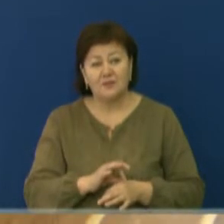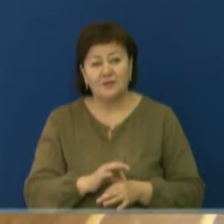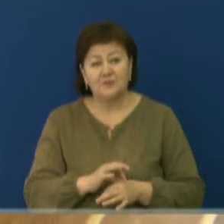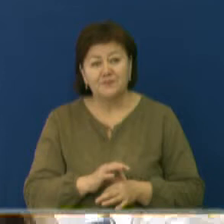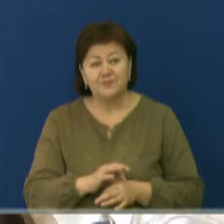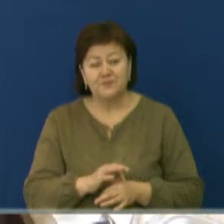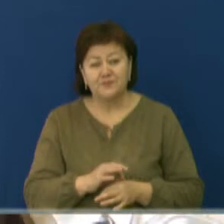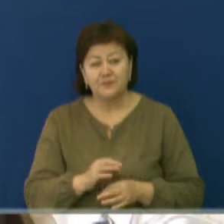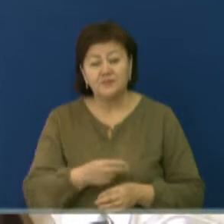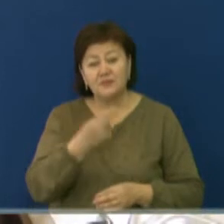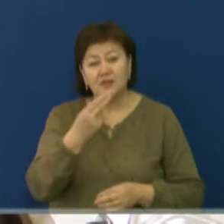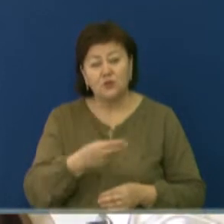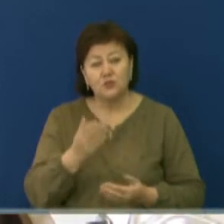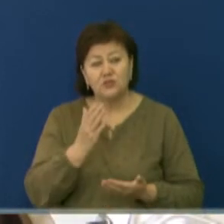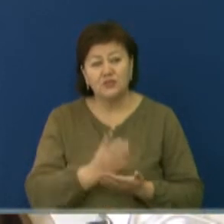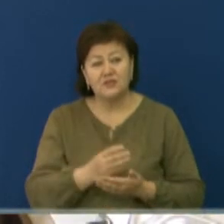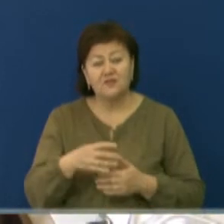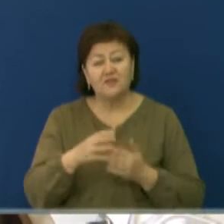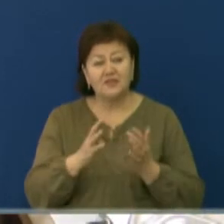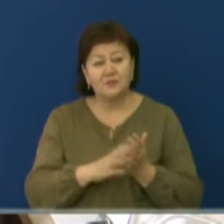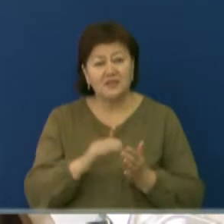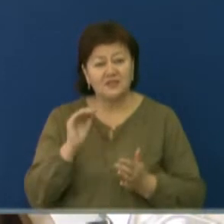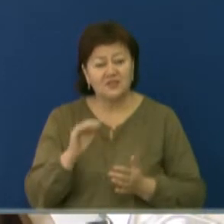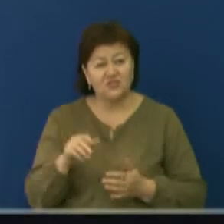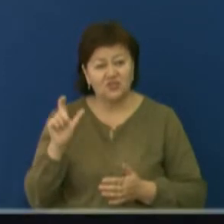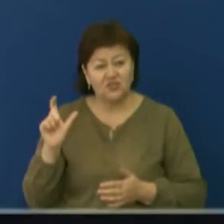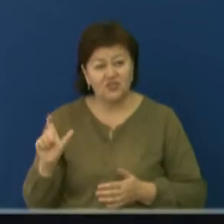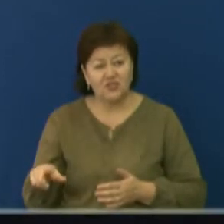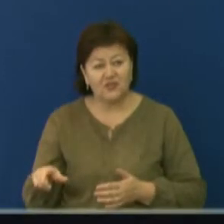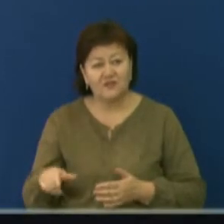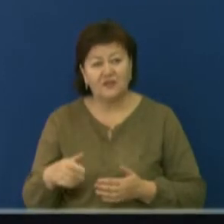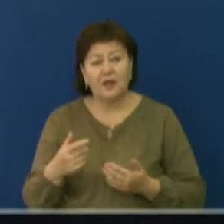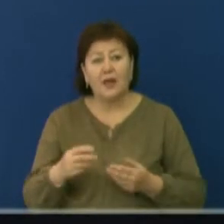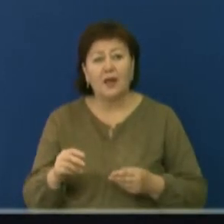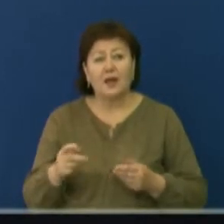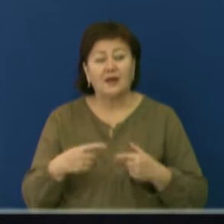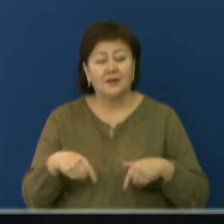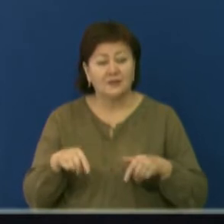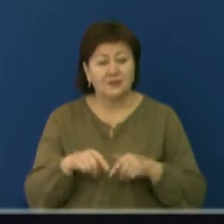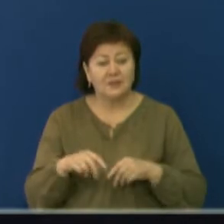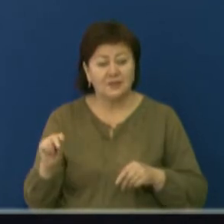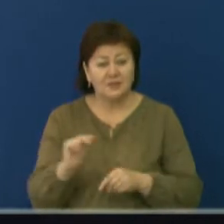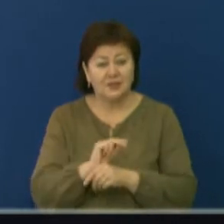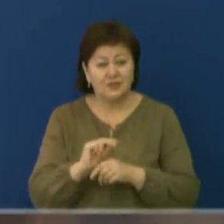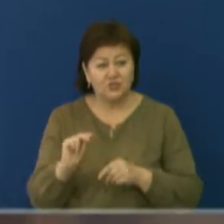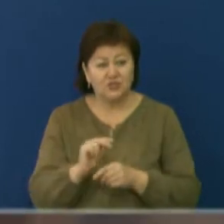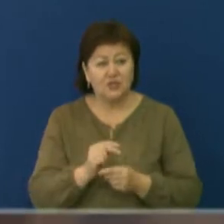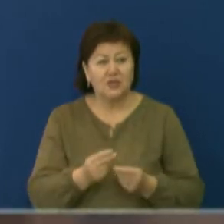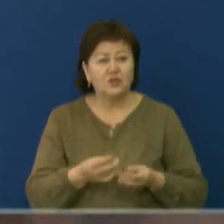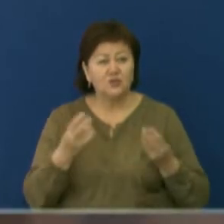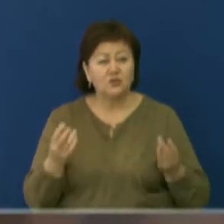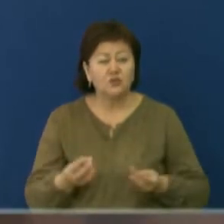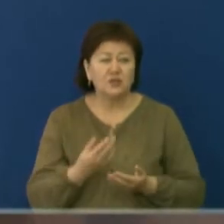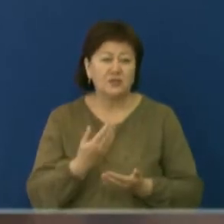образованиями. На учете состоят более 18 тысяч пациентов. В проведении радиойод-терапии в Казахстане ежегодно нуждаются порядка